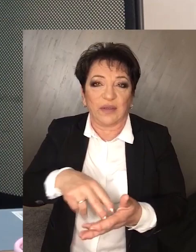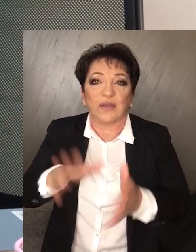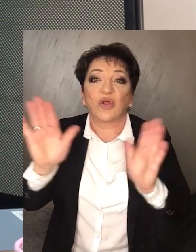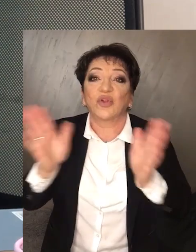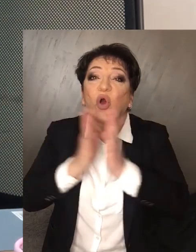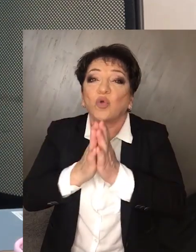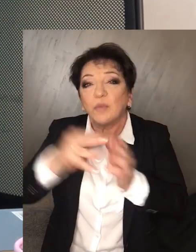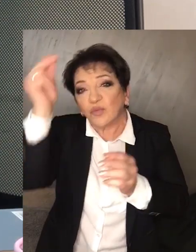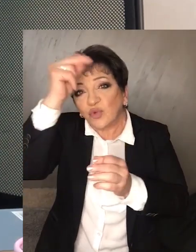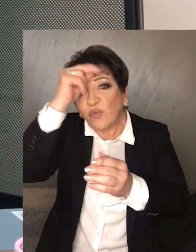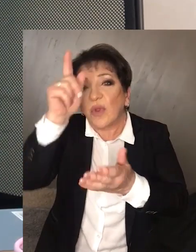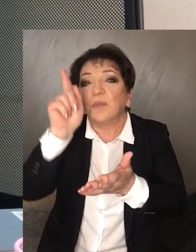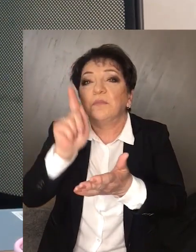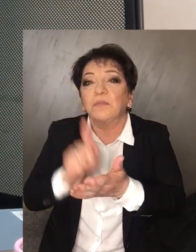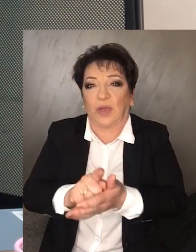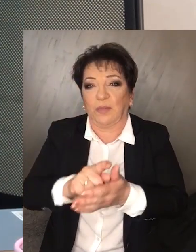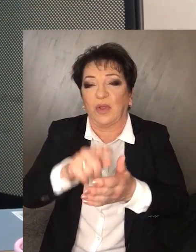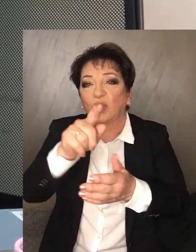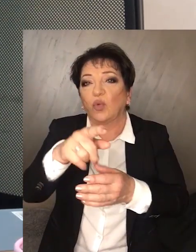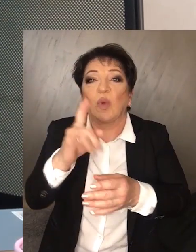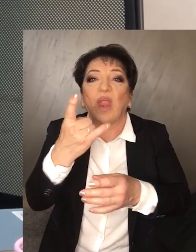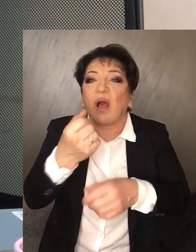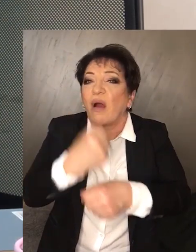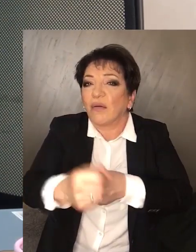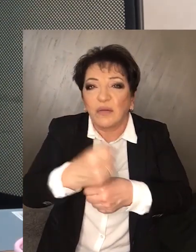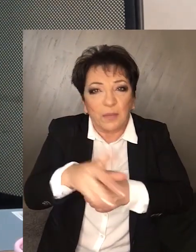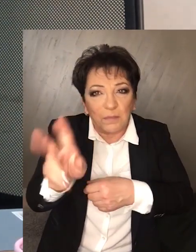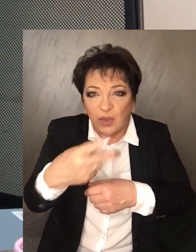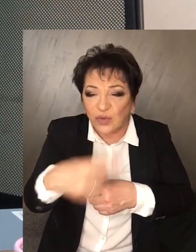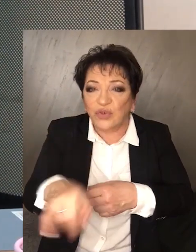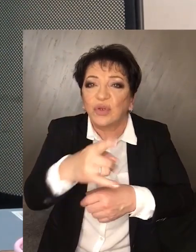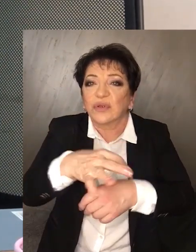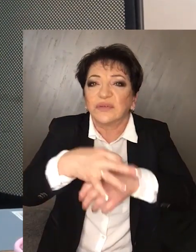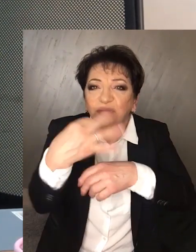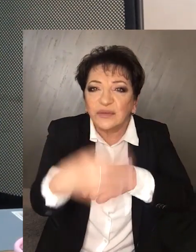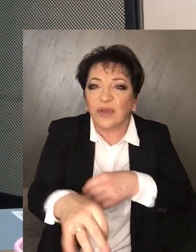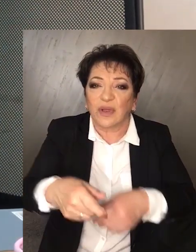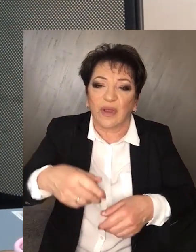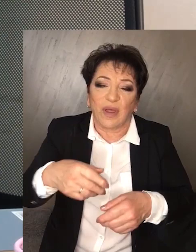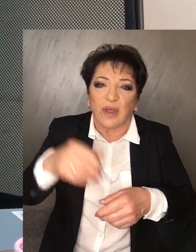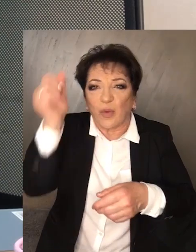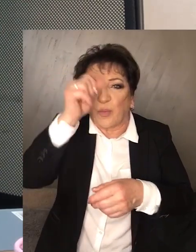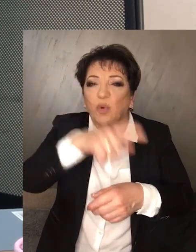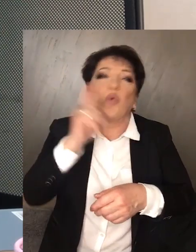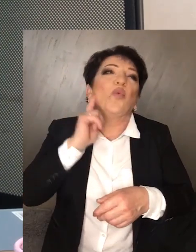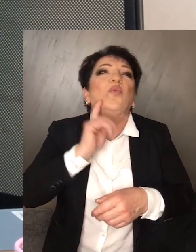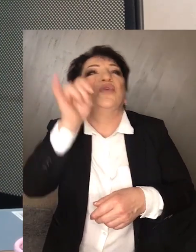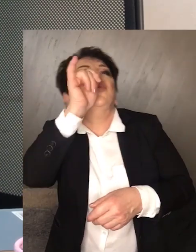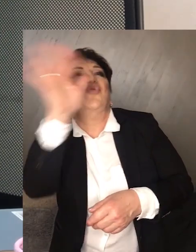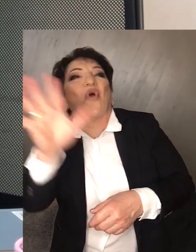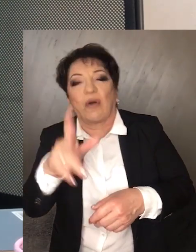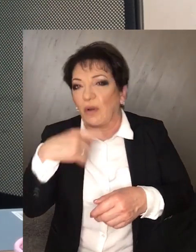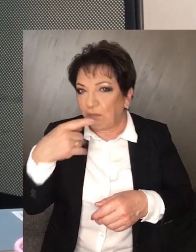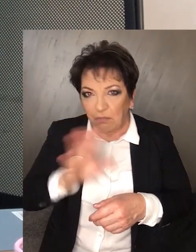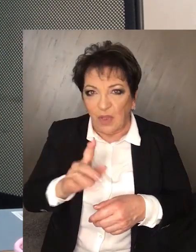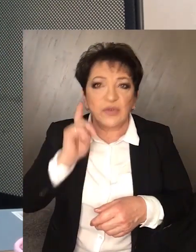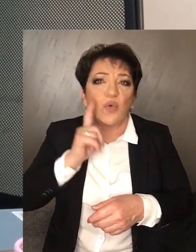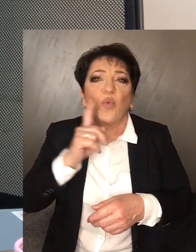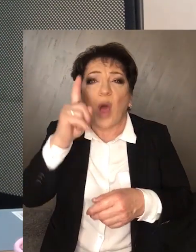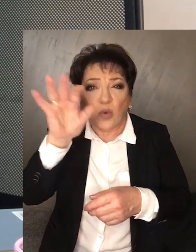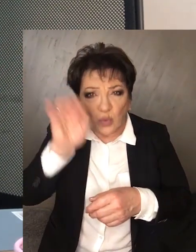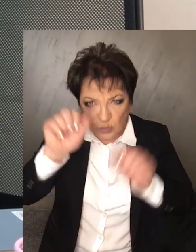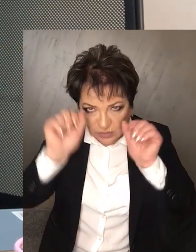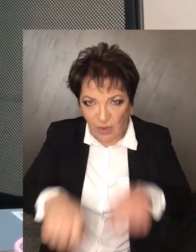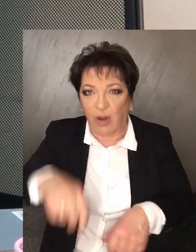ինքնահաստատվեն, թողեք թող կայանան, թող ամուր կանգնեն իրենց ոտքերի վրա, խնդրում եմ տվեք կրթության, մի տանջեք իրենց, մի դրեք, որ